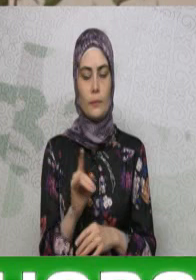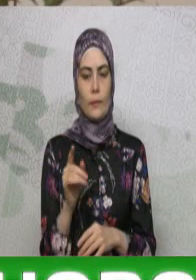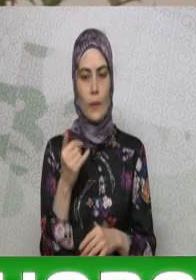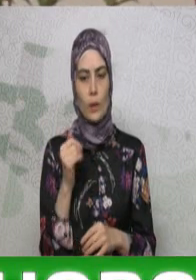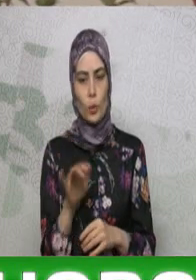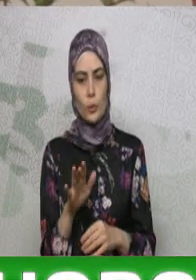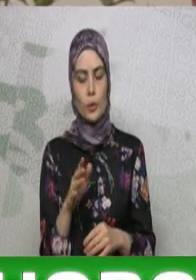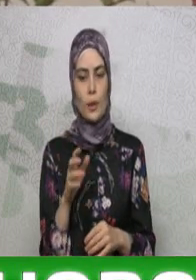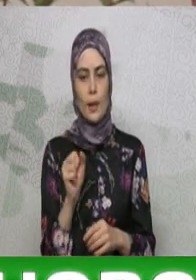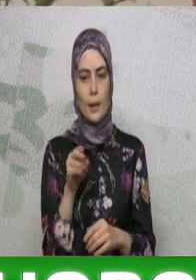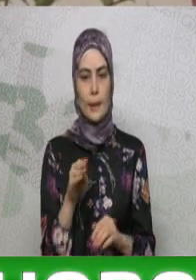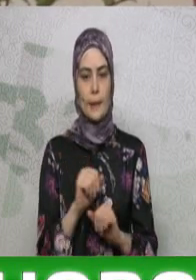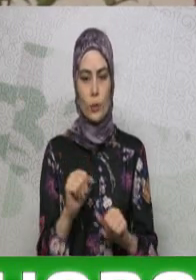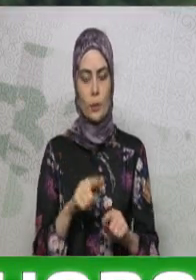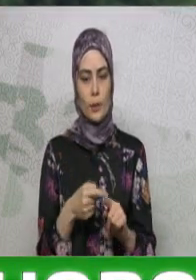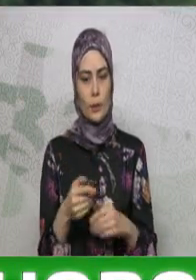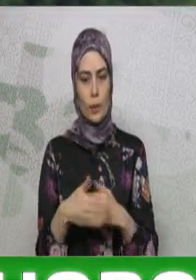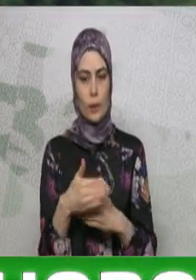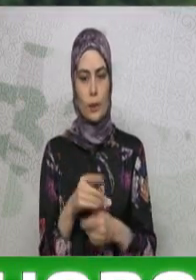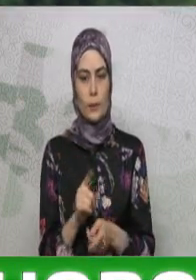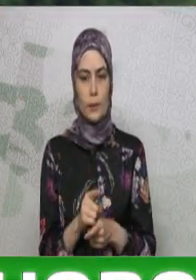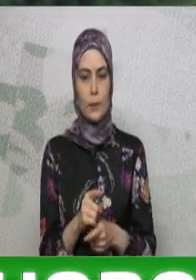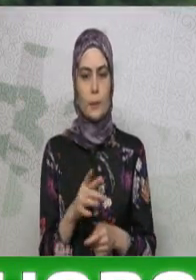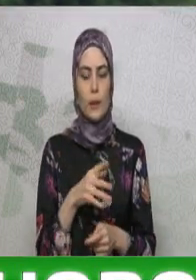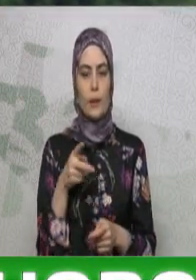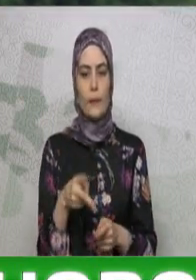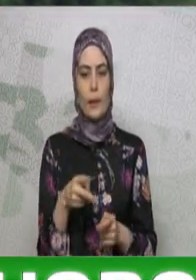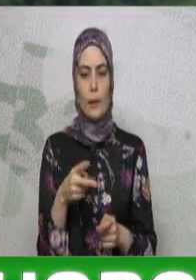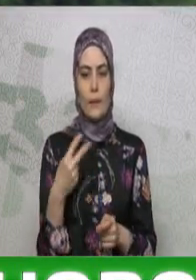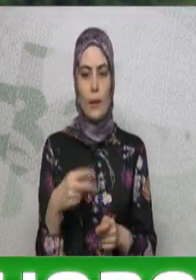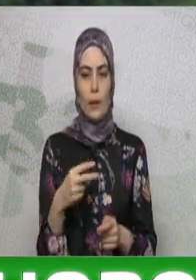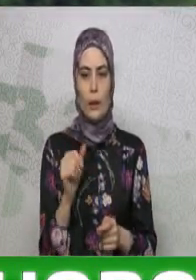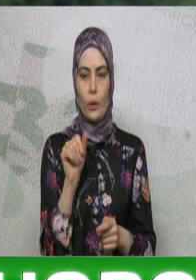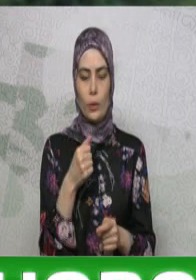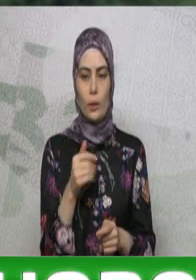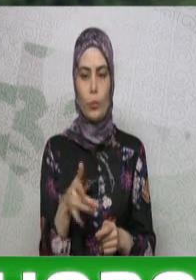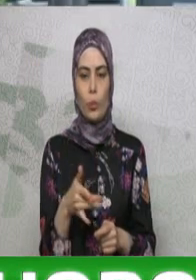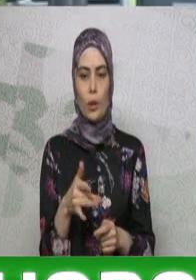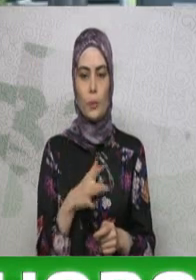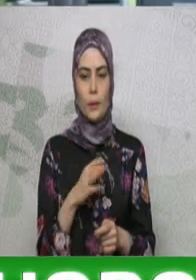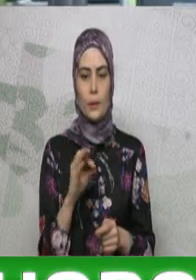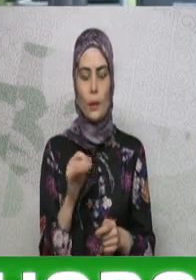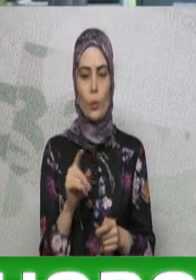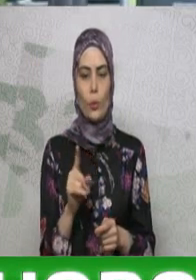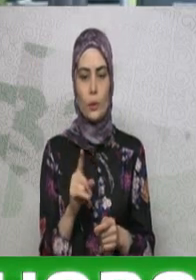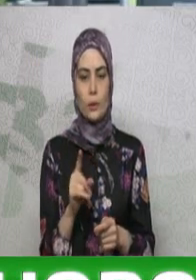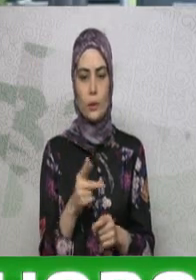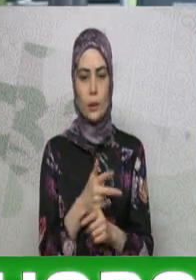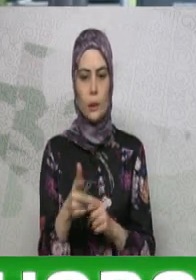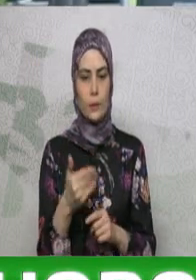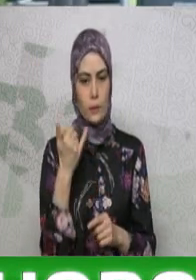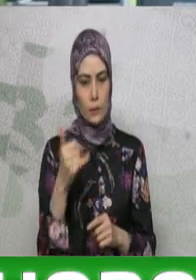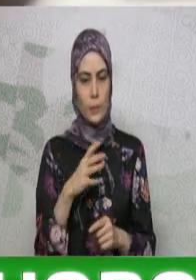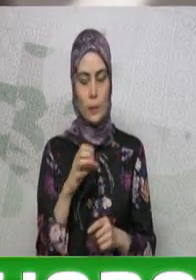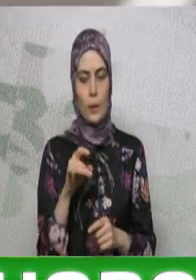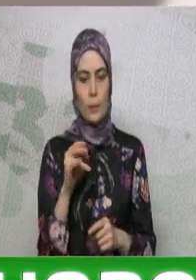сообщение об акте терроризма. Вспомним инцидент, который произошел в 2020 году, когда бухгалтер одного из сельхозпредприятий трижды звонил в